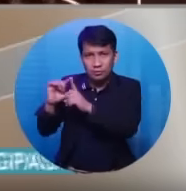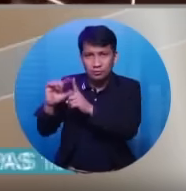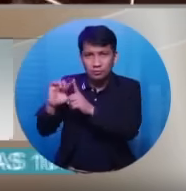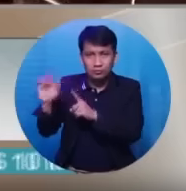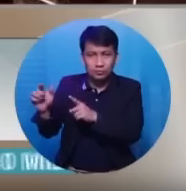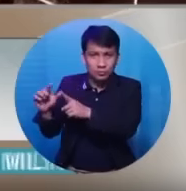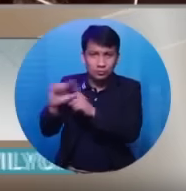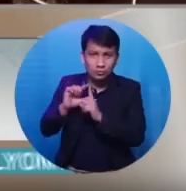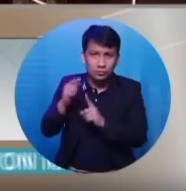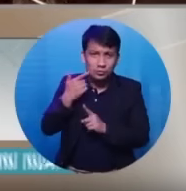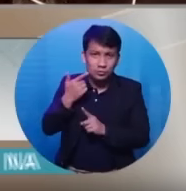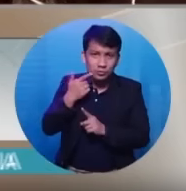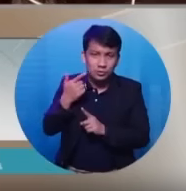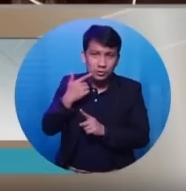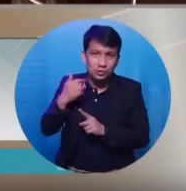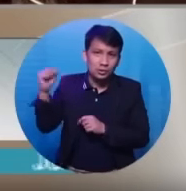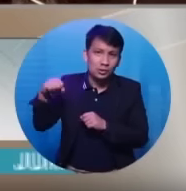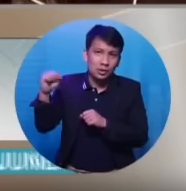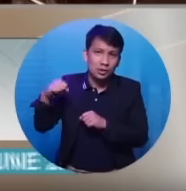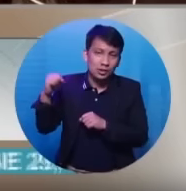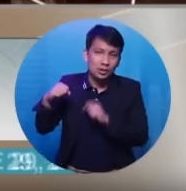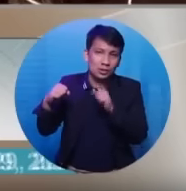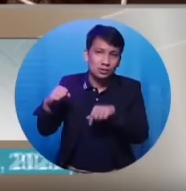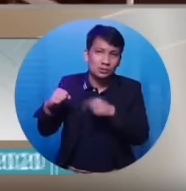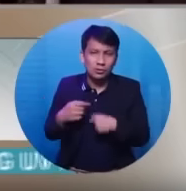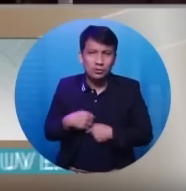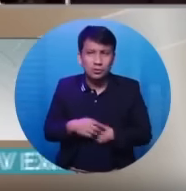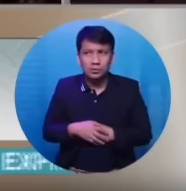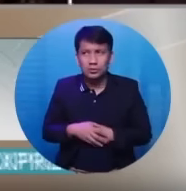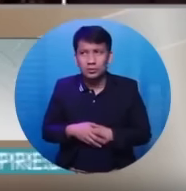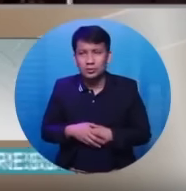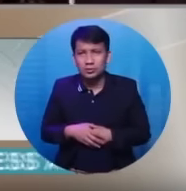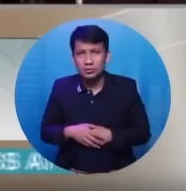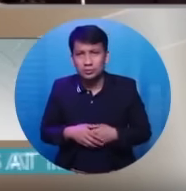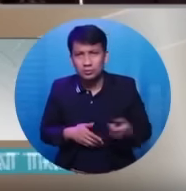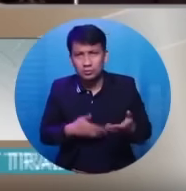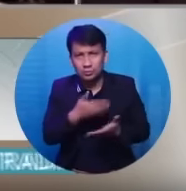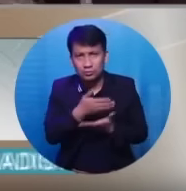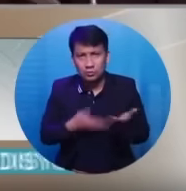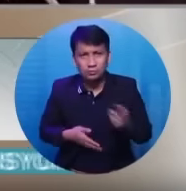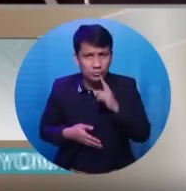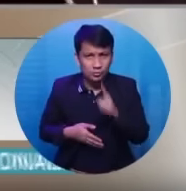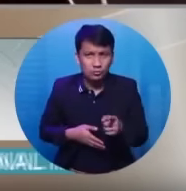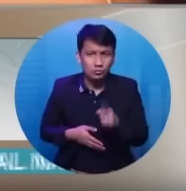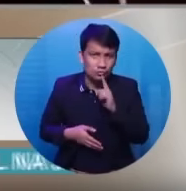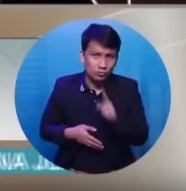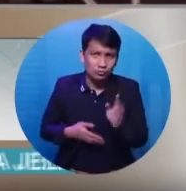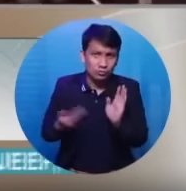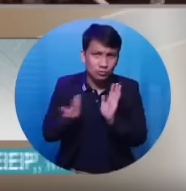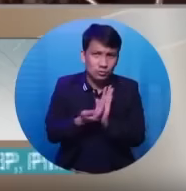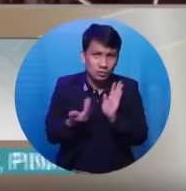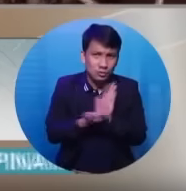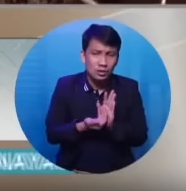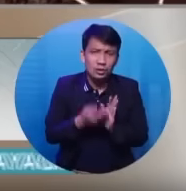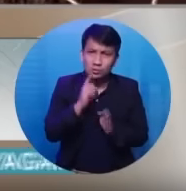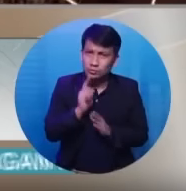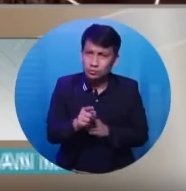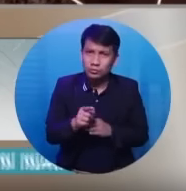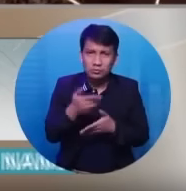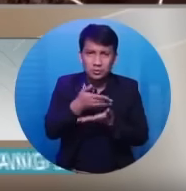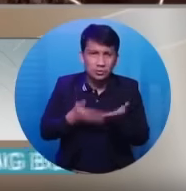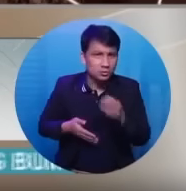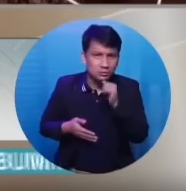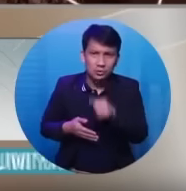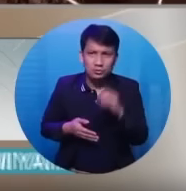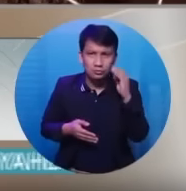Gretchen, yun lang po ang napapaburan at parang yun lang po ang pinaniniwalaan. Partly, opo, may mga totoo sa sinabi niya, and partly, may mga sinabi